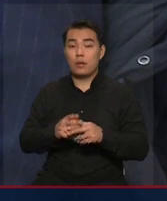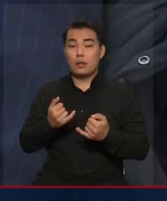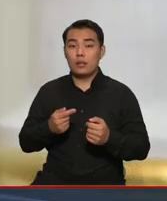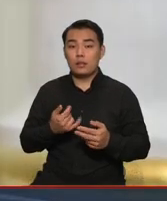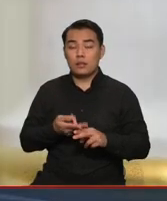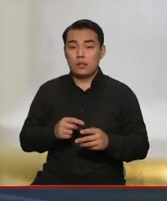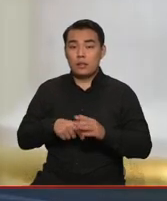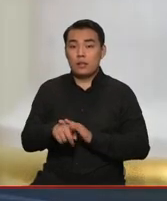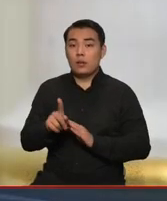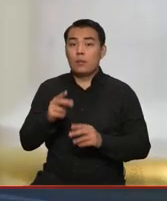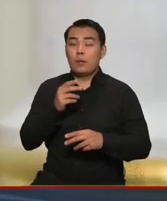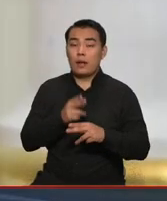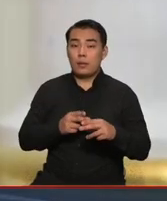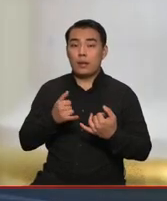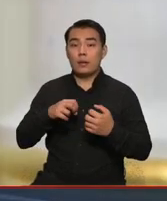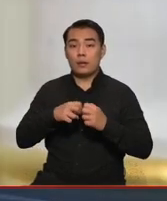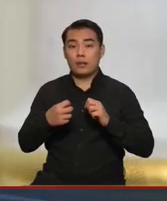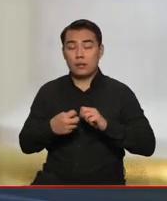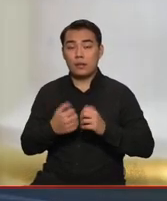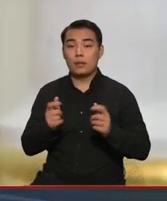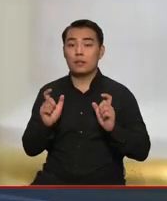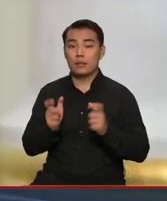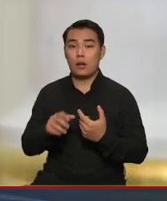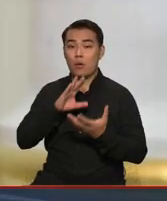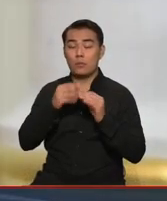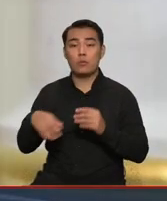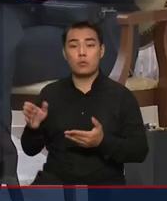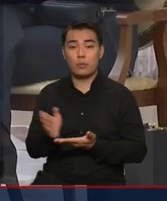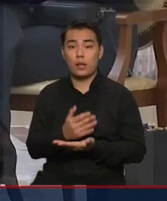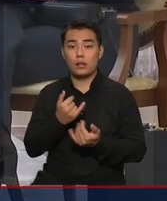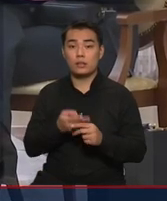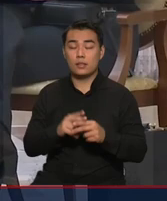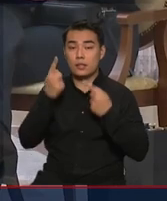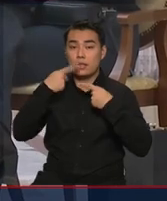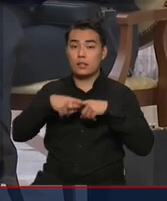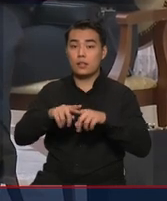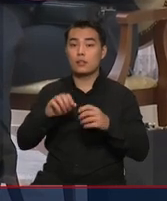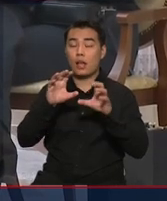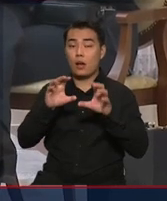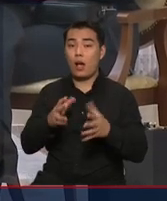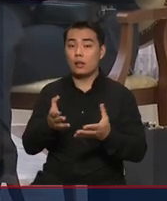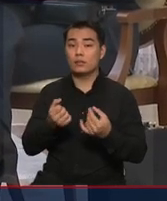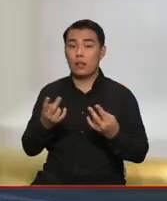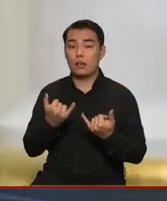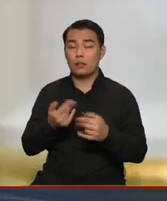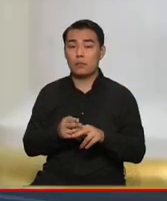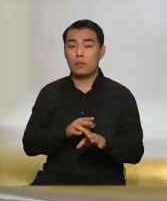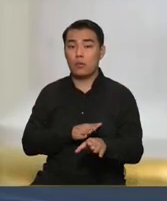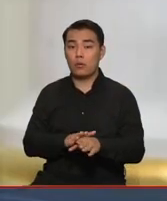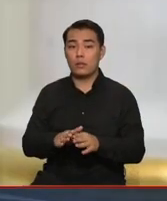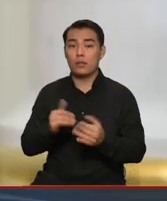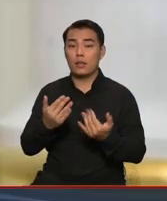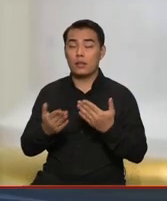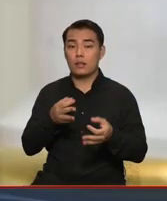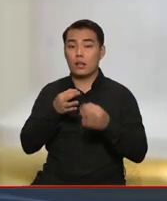кездесетін кедергілер мен шектеулерді жойып, бірыңғай техникалық регламенттер енгізуді жылдамдатуымыз керек. Біріккен ақпараттық жүйе толық форматта жұмыс